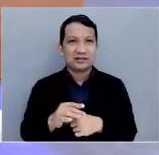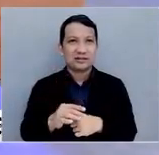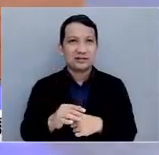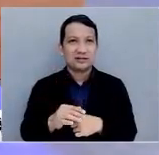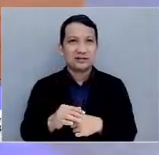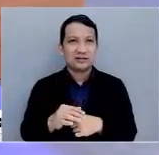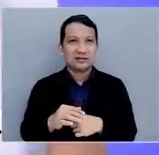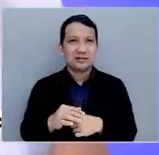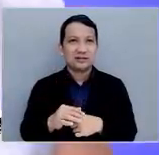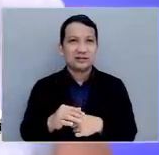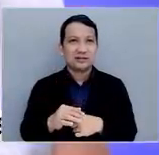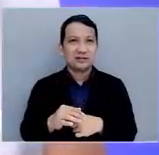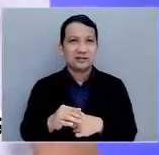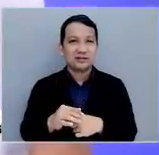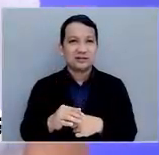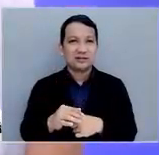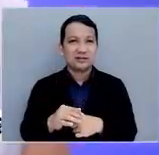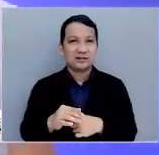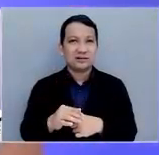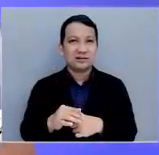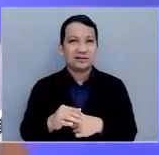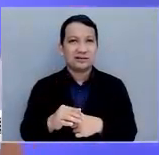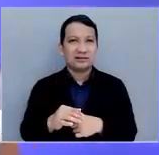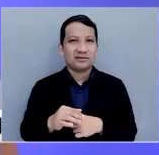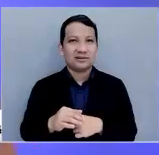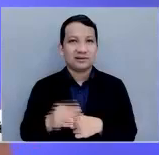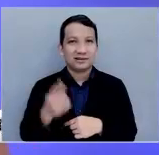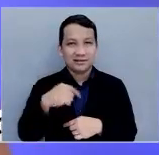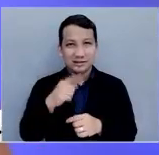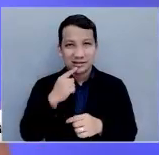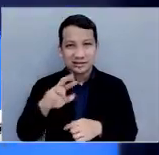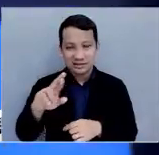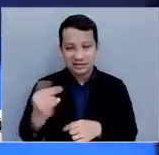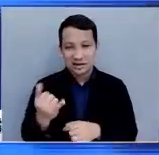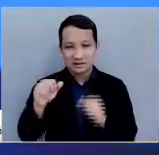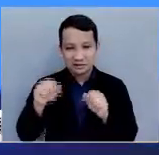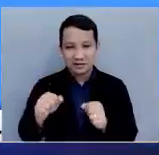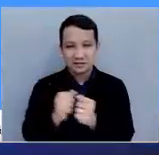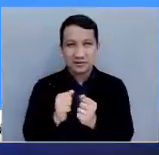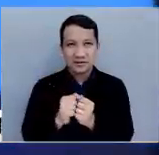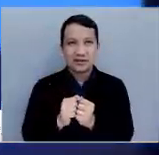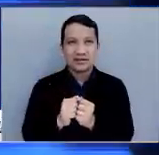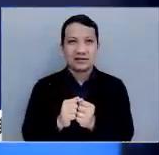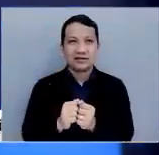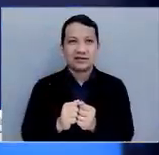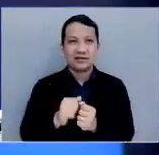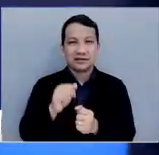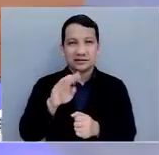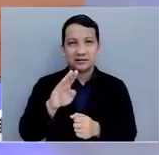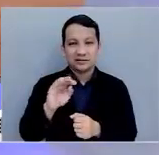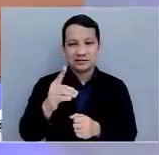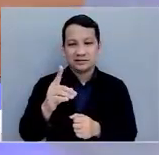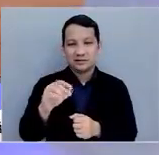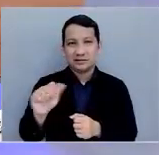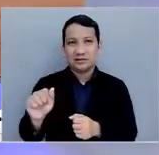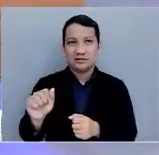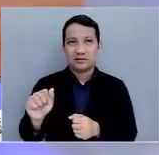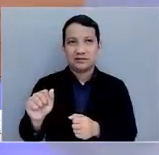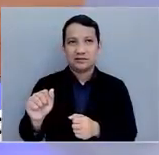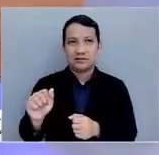Masarap! Masarap! Uy, kasama natin dito si RJ ng Big Daddy's Mixed Seafood in the house!